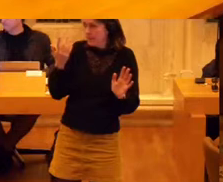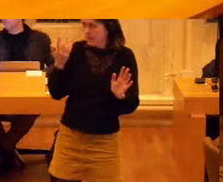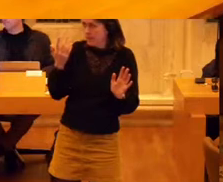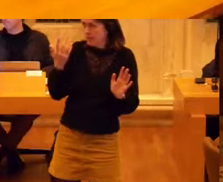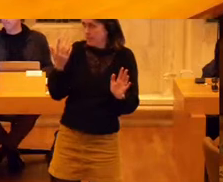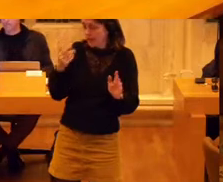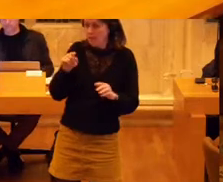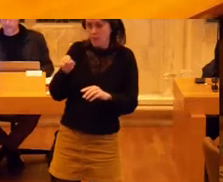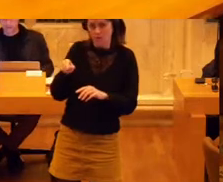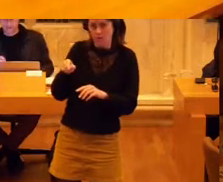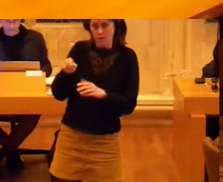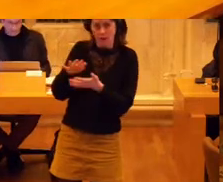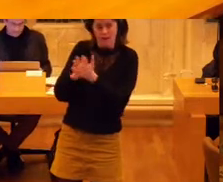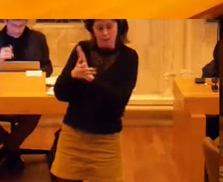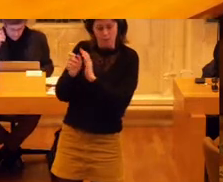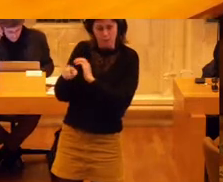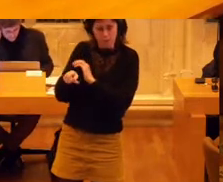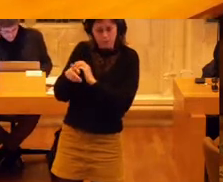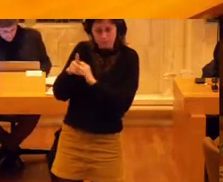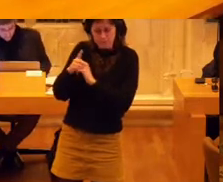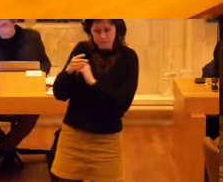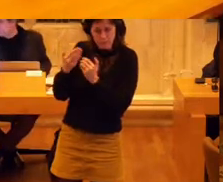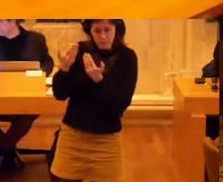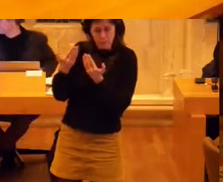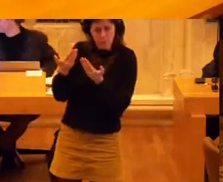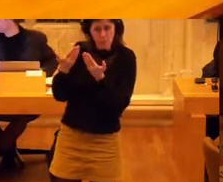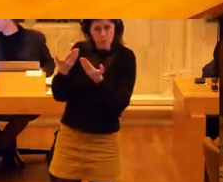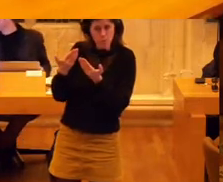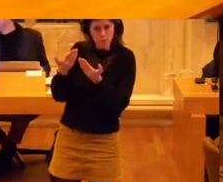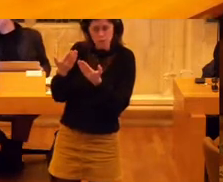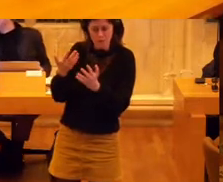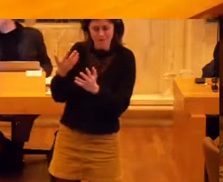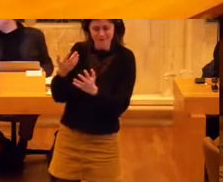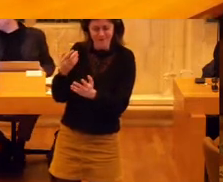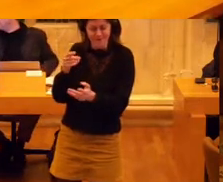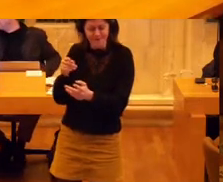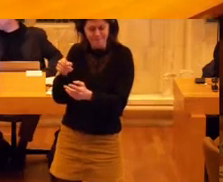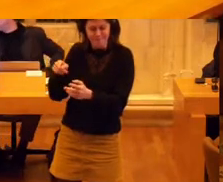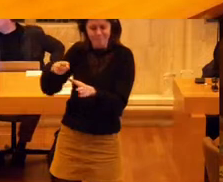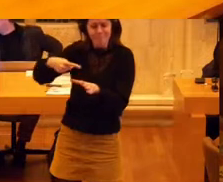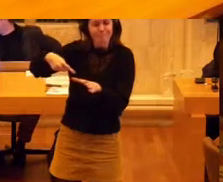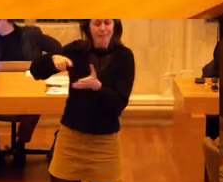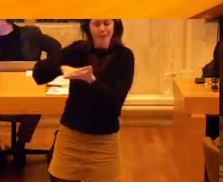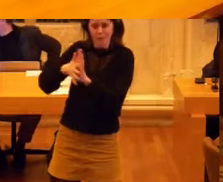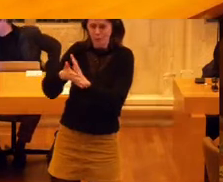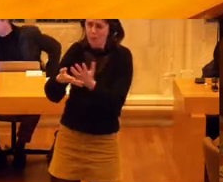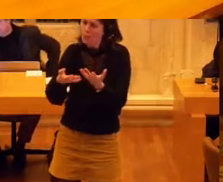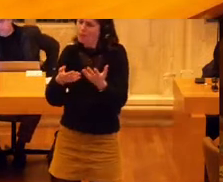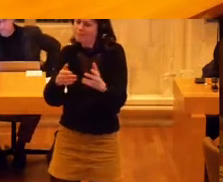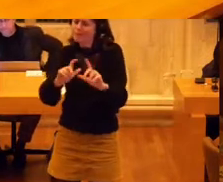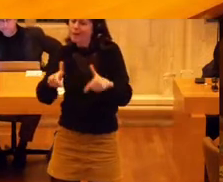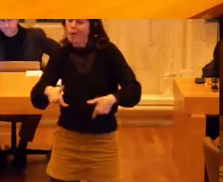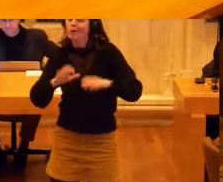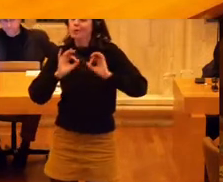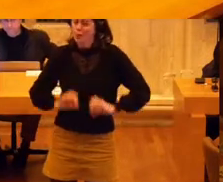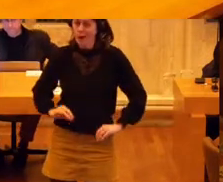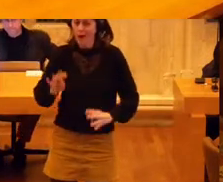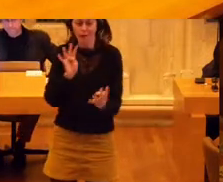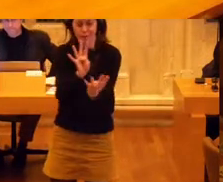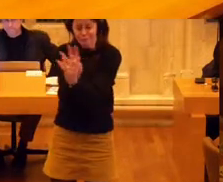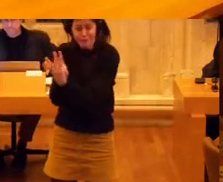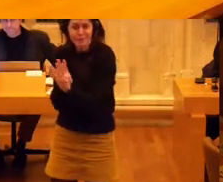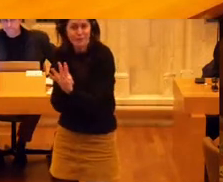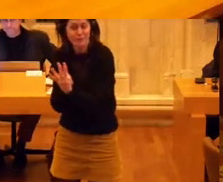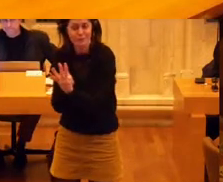la Tripière d'Or s'inscrit dans une démarche aujourd'hui d'aller à la rencontre des scolaires notamment. Et je